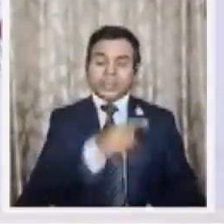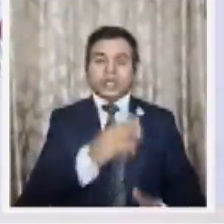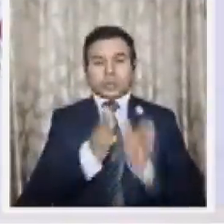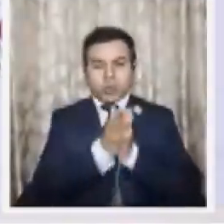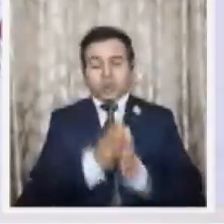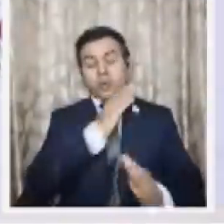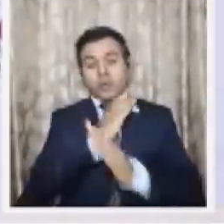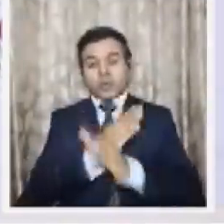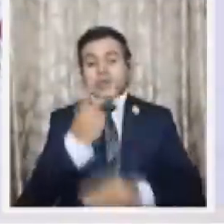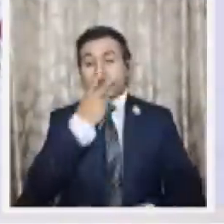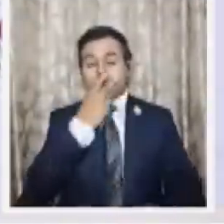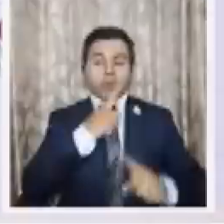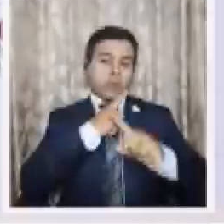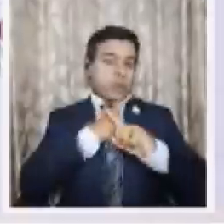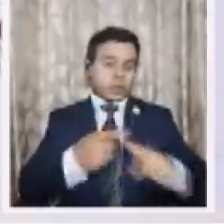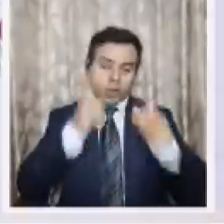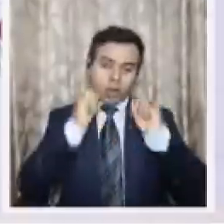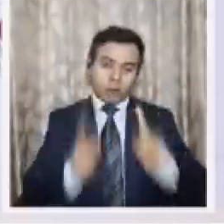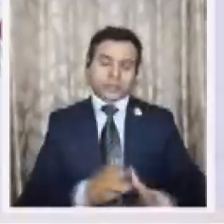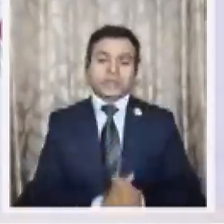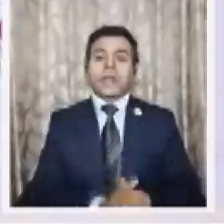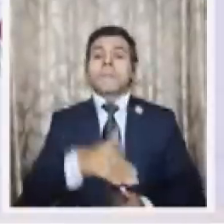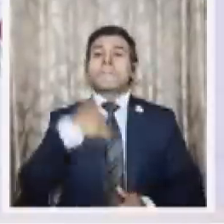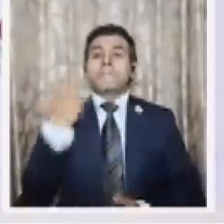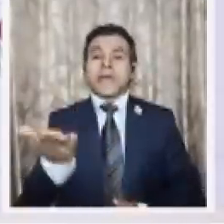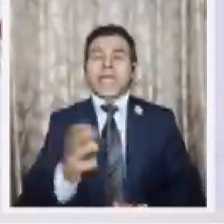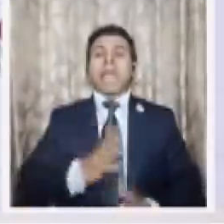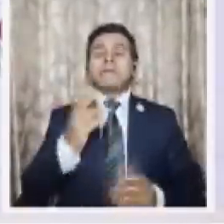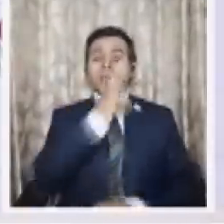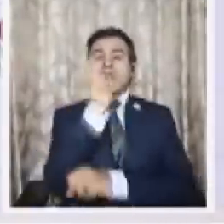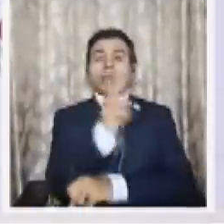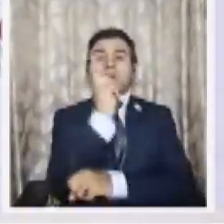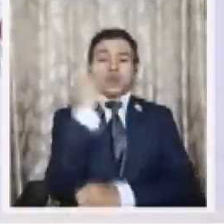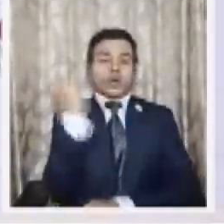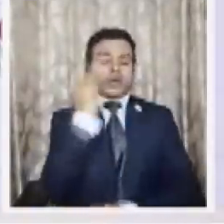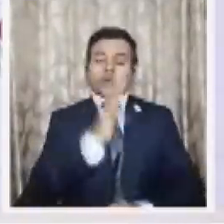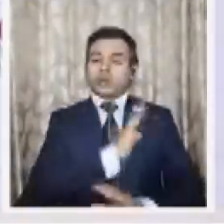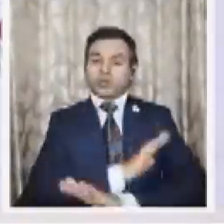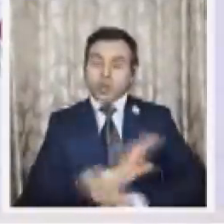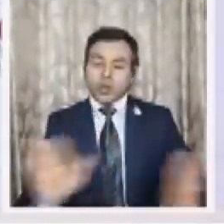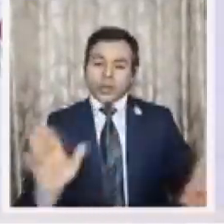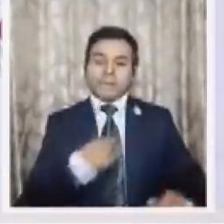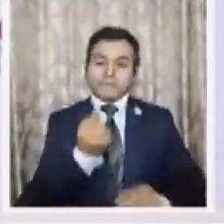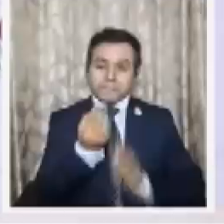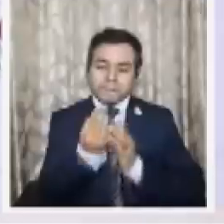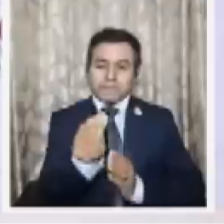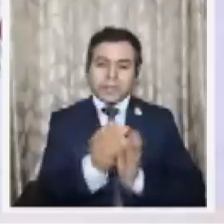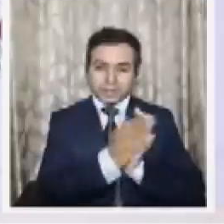বাইরের অযথা বাইরে ঘোরাঘুরি করা এটাও আমাদের থেকে বিরত থাকতে হবে। আমরা নিজেকে প্রতিরোধের জন্য যা যা ব্যবস্থা এটার জন্য